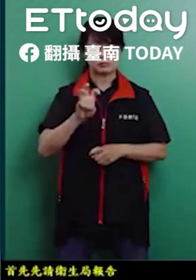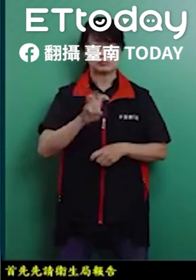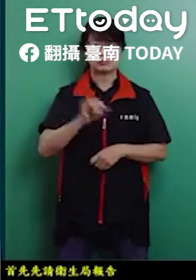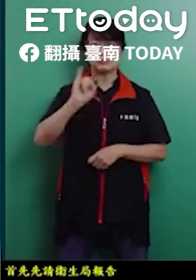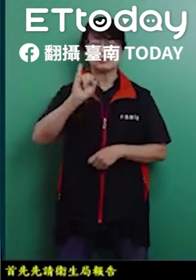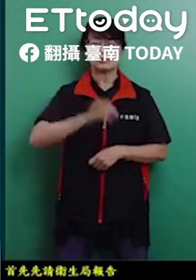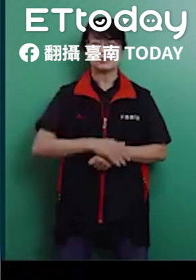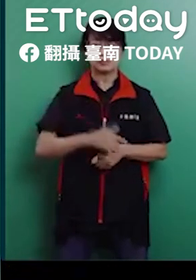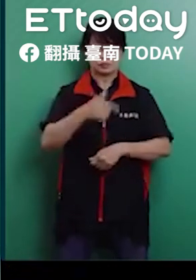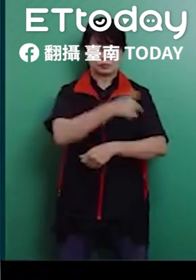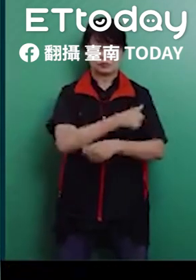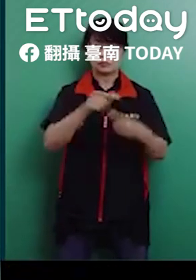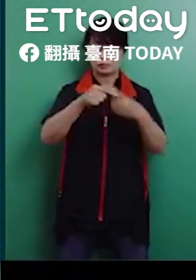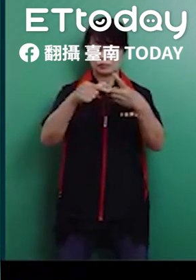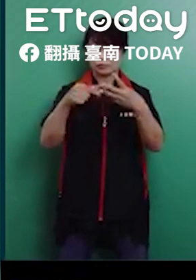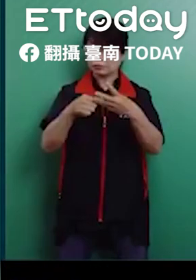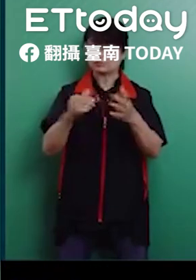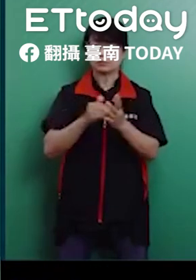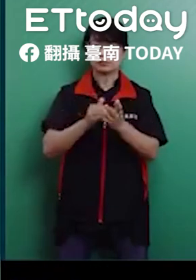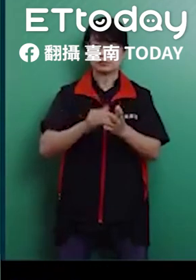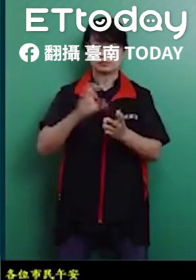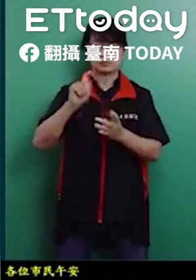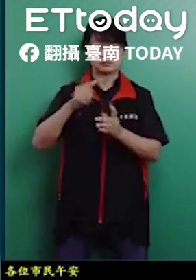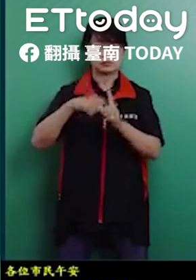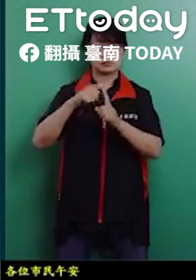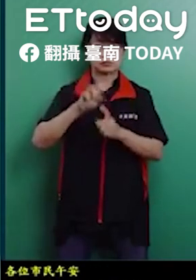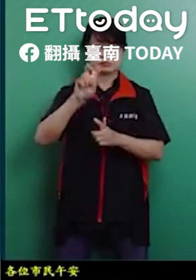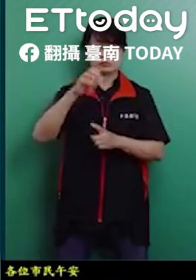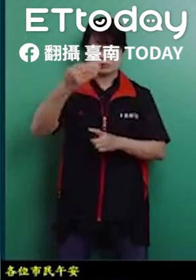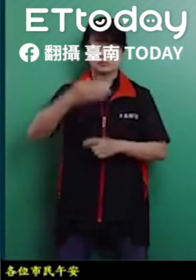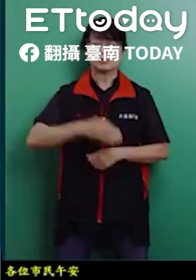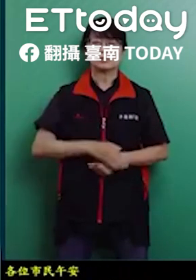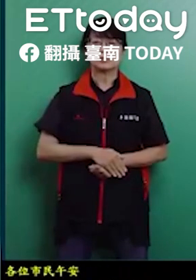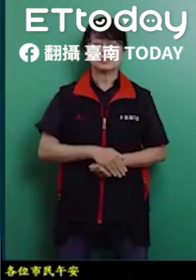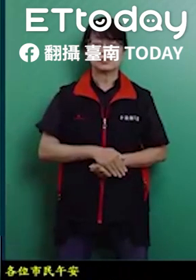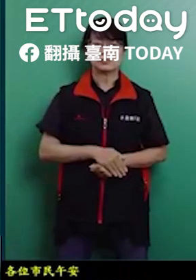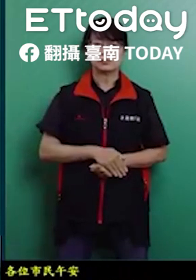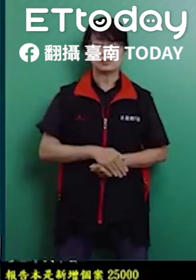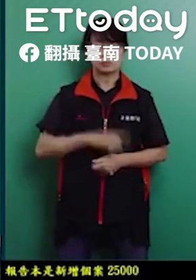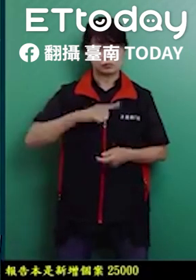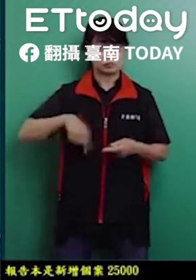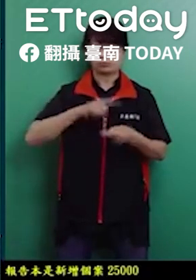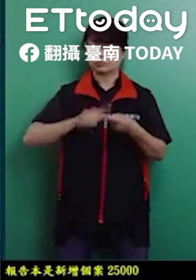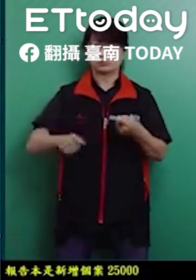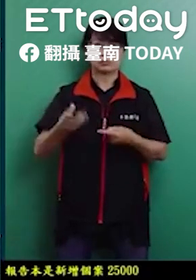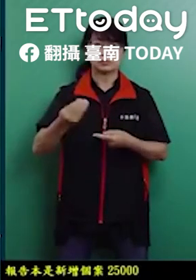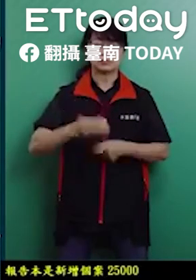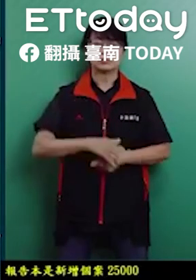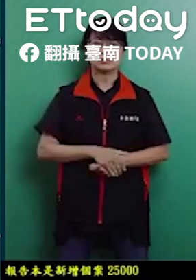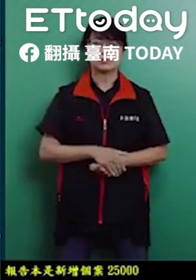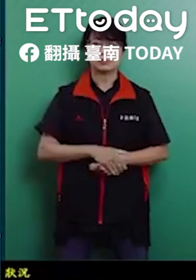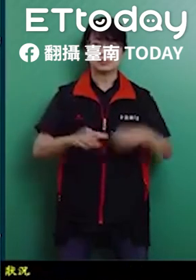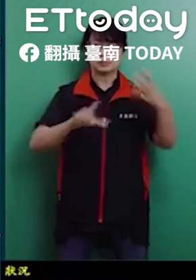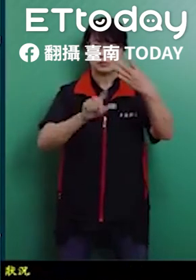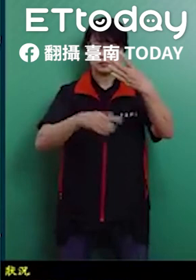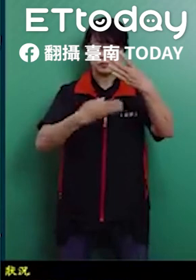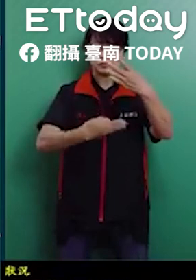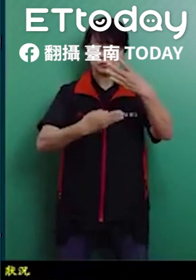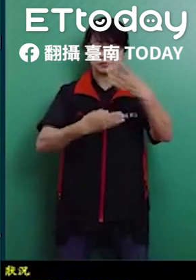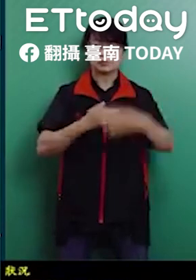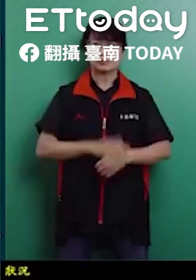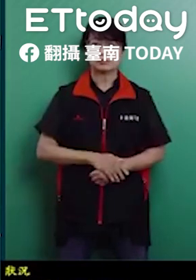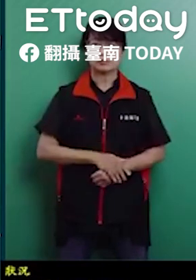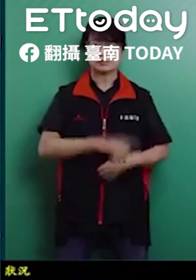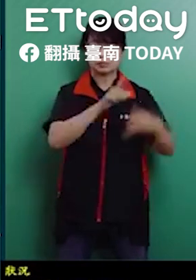种3剂疫苗，所以这次验出来 CT 值29，并没有任何症状。她是因为4月4号因为